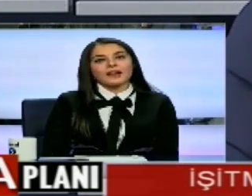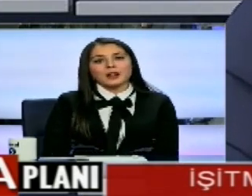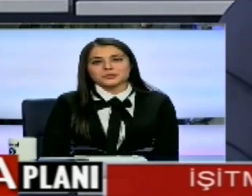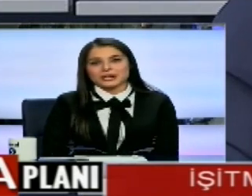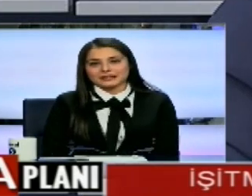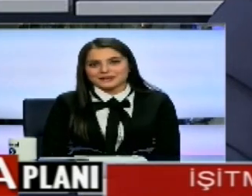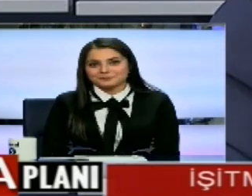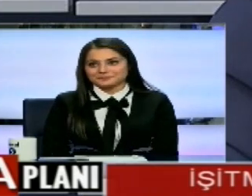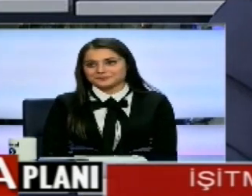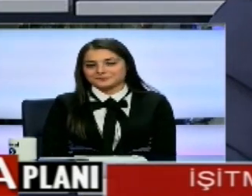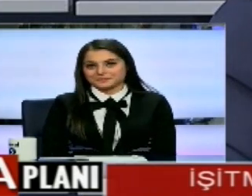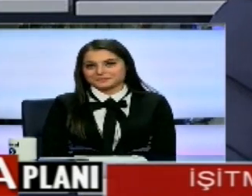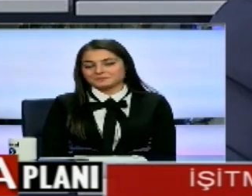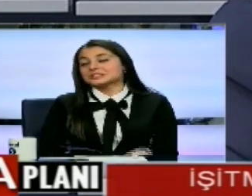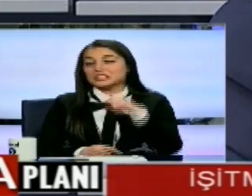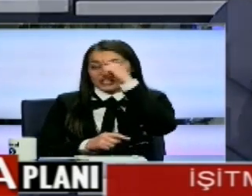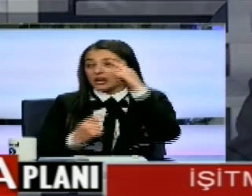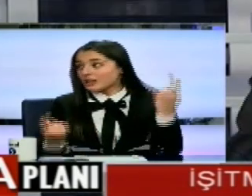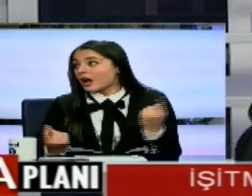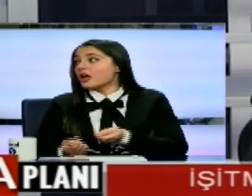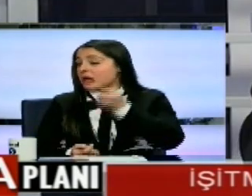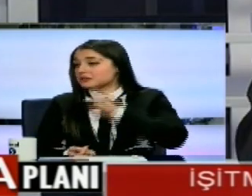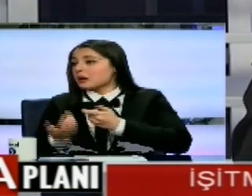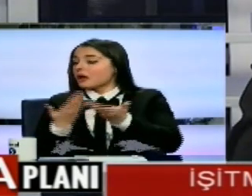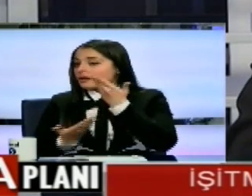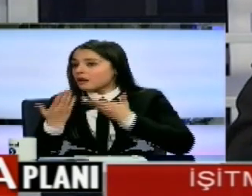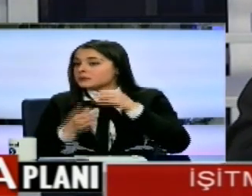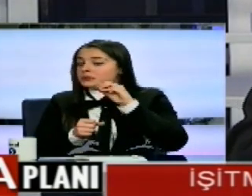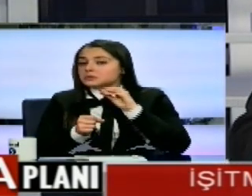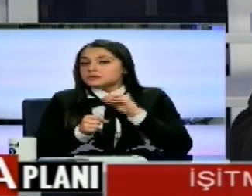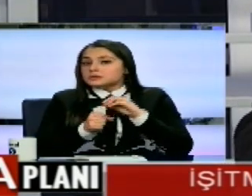planda kalmayacaklar. İnşallah, gerçekten